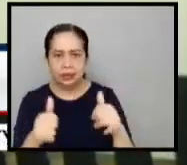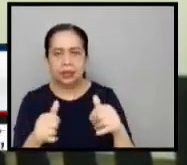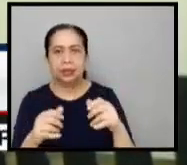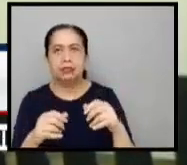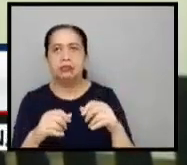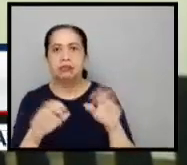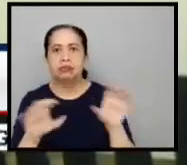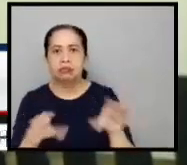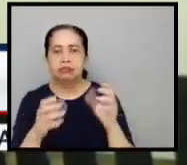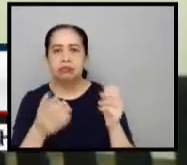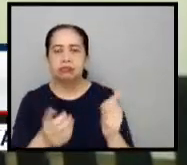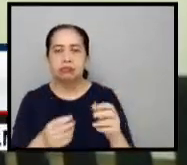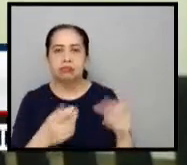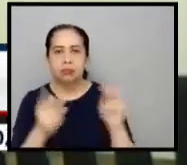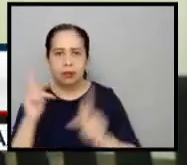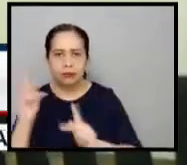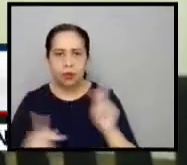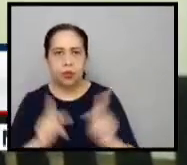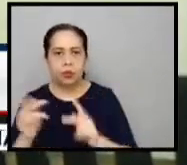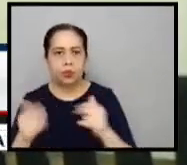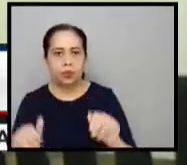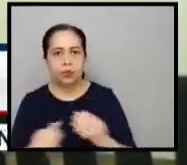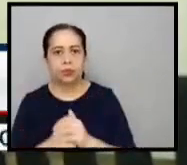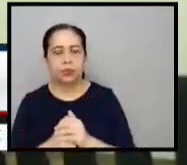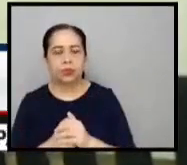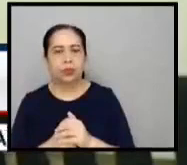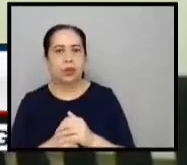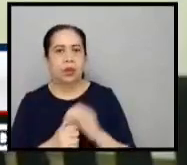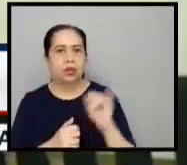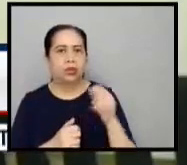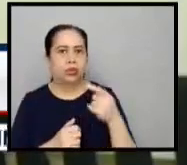And then we have Joviani Cruz,